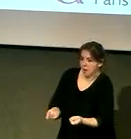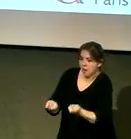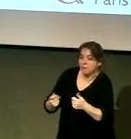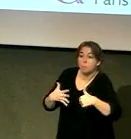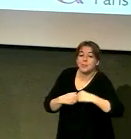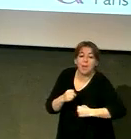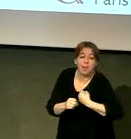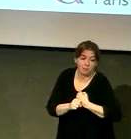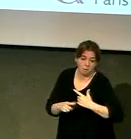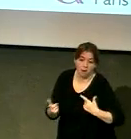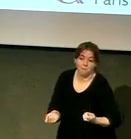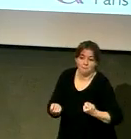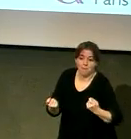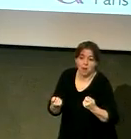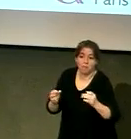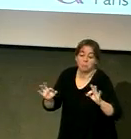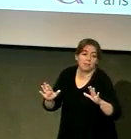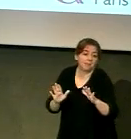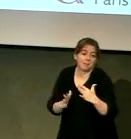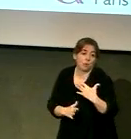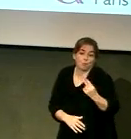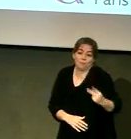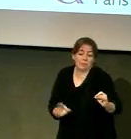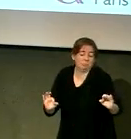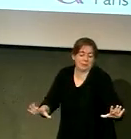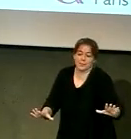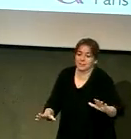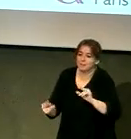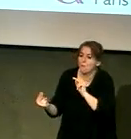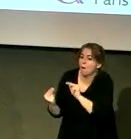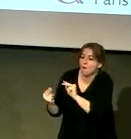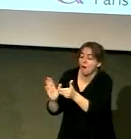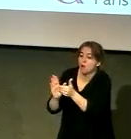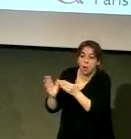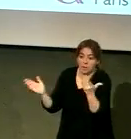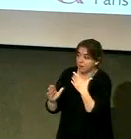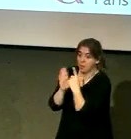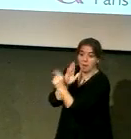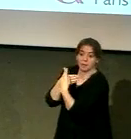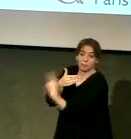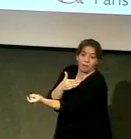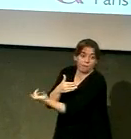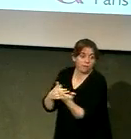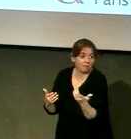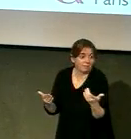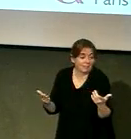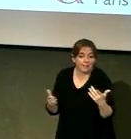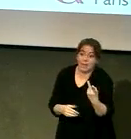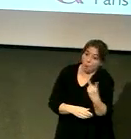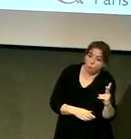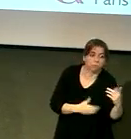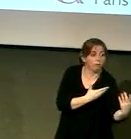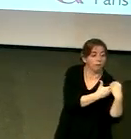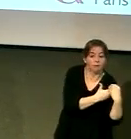16 ans, donc c'est son fils. Du coup, elle continue à le voir hors de l'institution, elle le